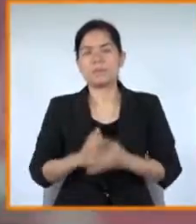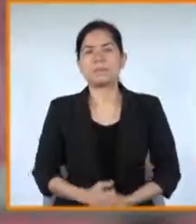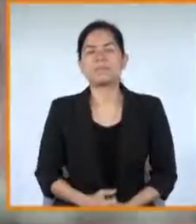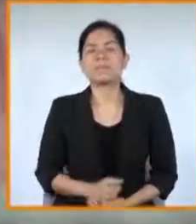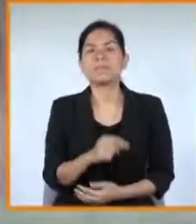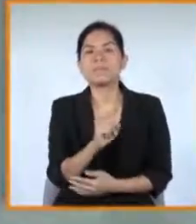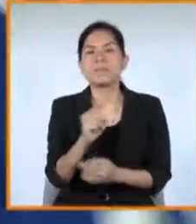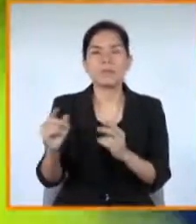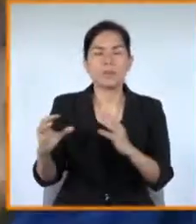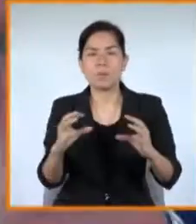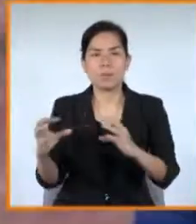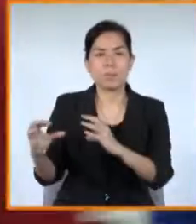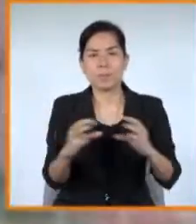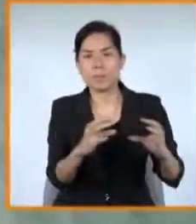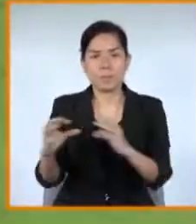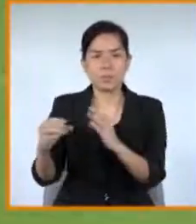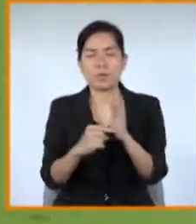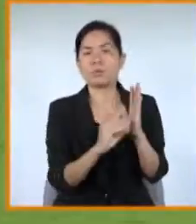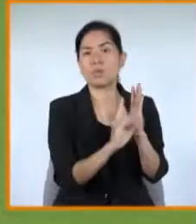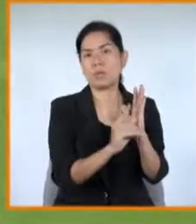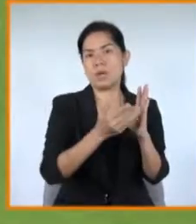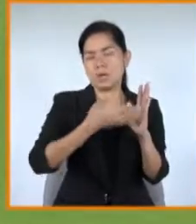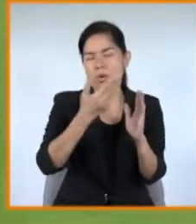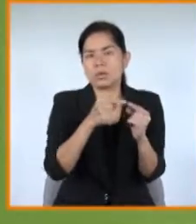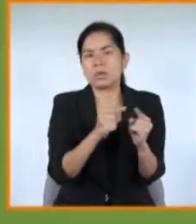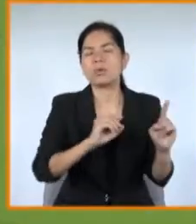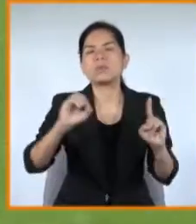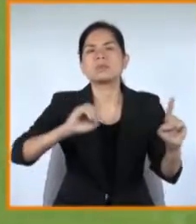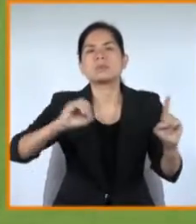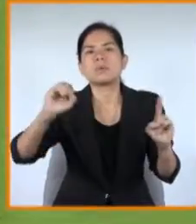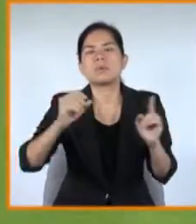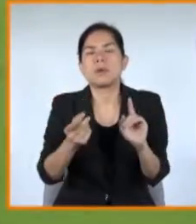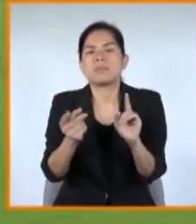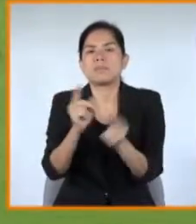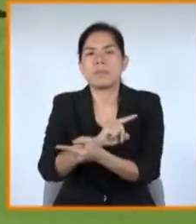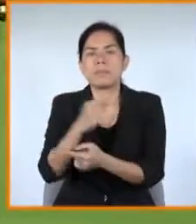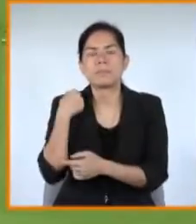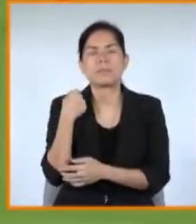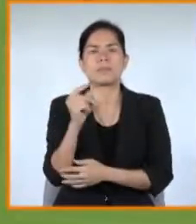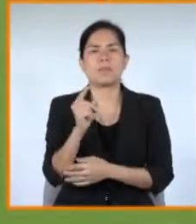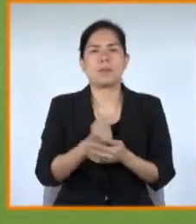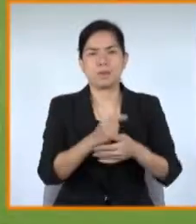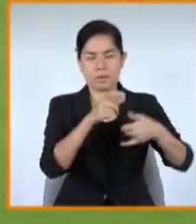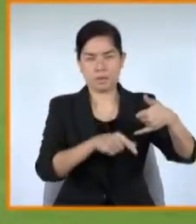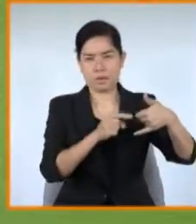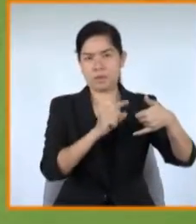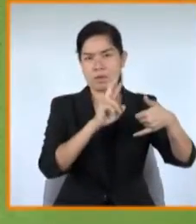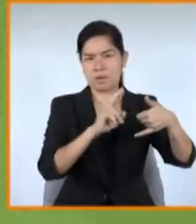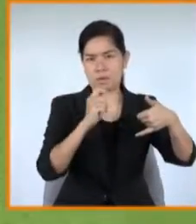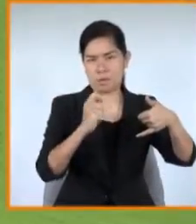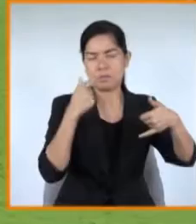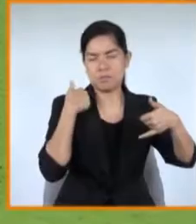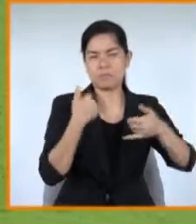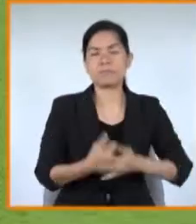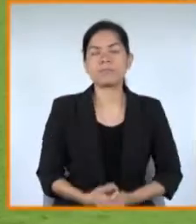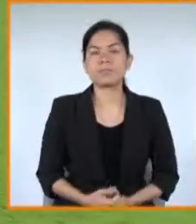และคู่นี้เนี่ยเป็นชลบุรีขึ้นนำก่อน 1-0 นะครับในช่วงครึ่งเวลาหลังนะครับเมื่อเรโดอัสซัมซาวยิงจุดโทษเข้าไปนะครับ